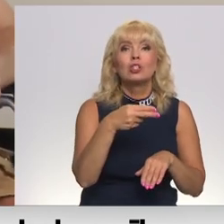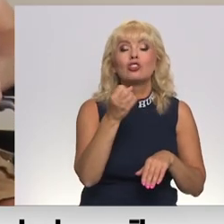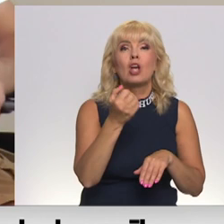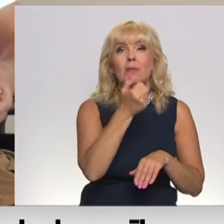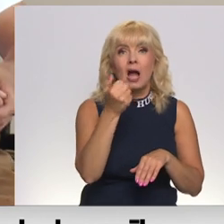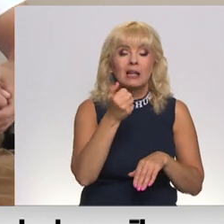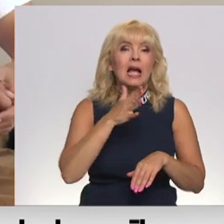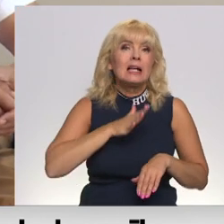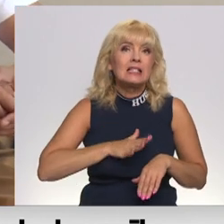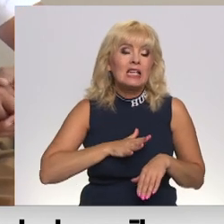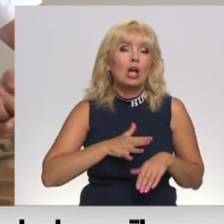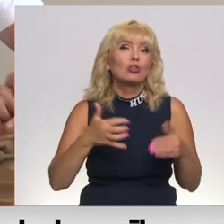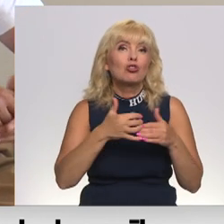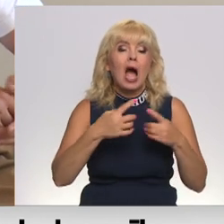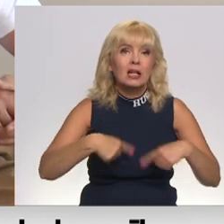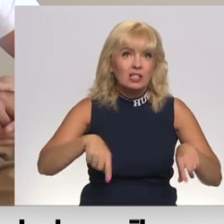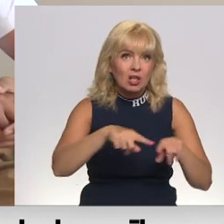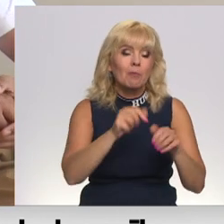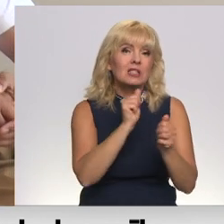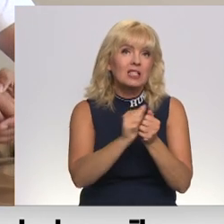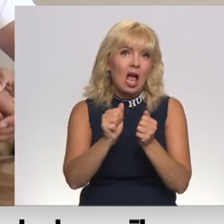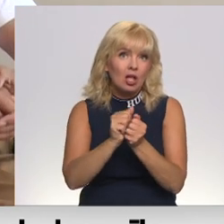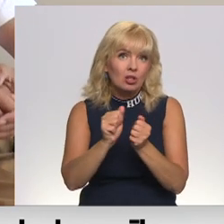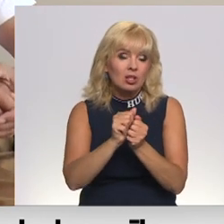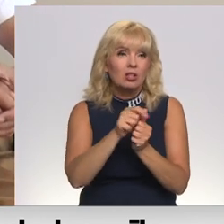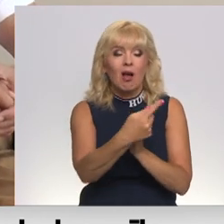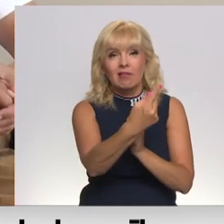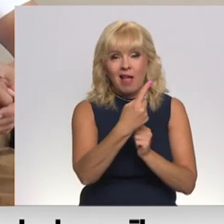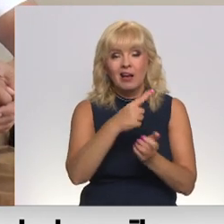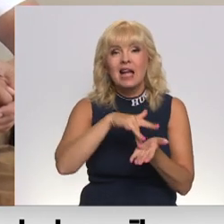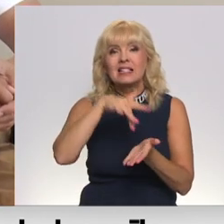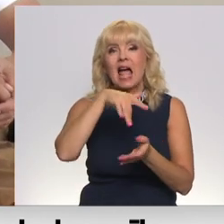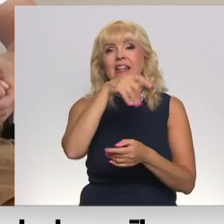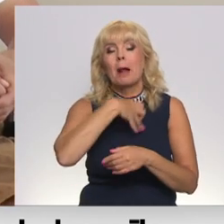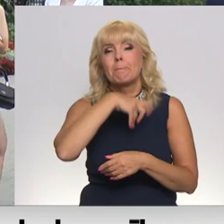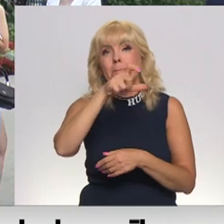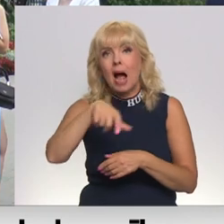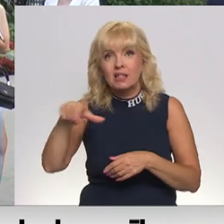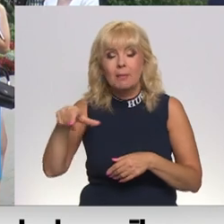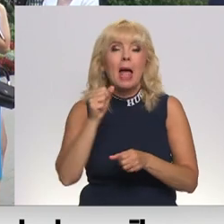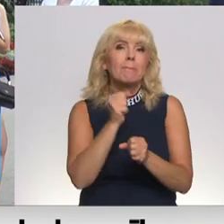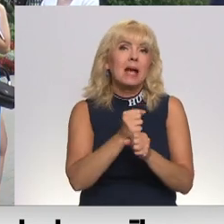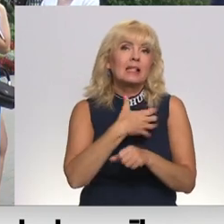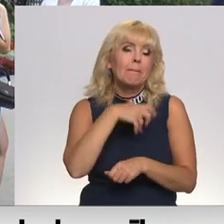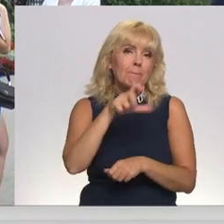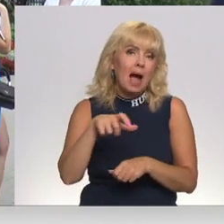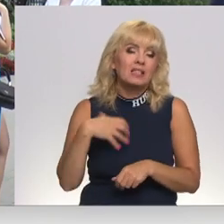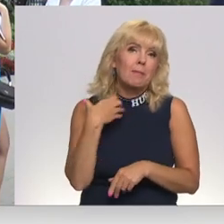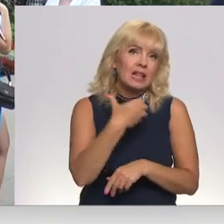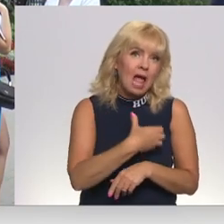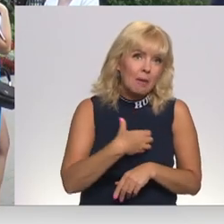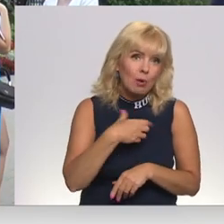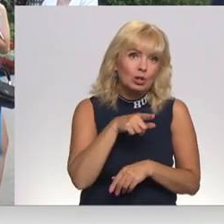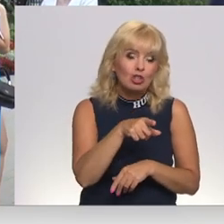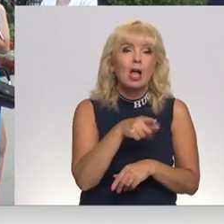kara darbības zonas jau esot regulāri centra pacienti. Mēs strādājam ar pacientiem, kuriem ir nepieciešama šī